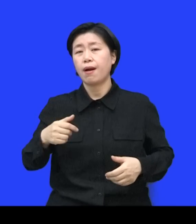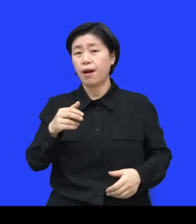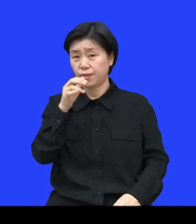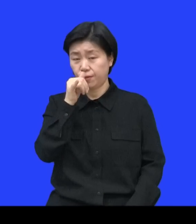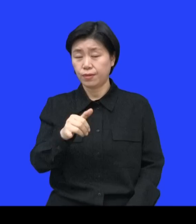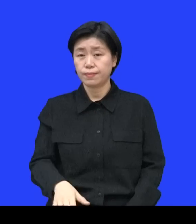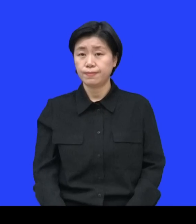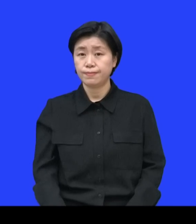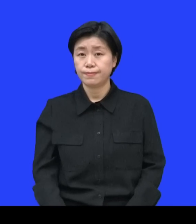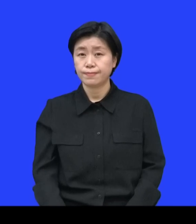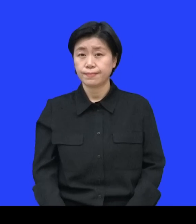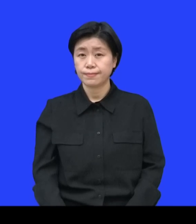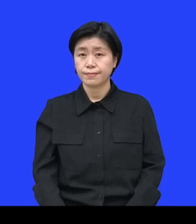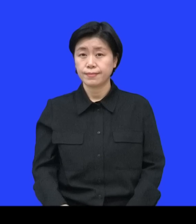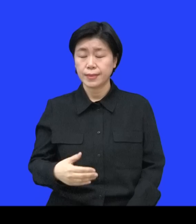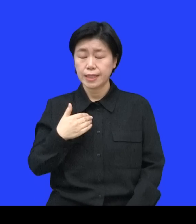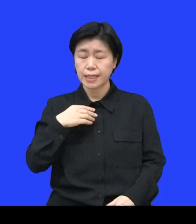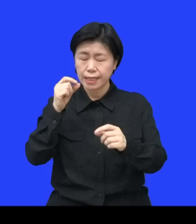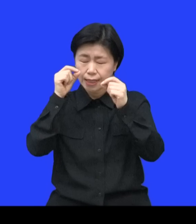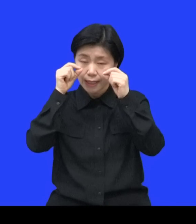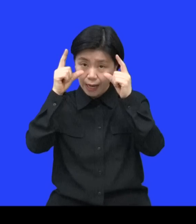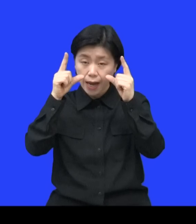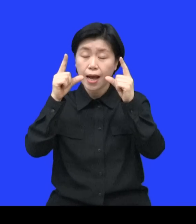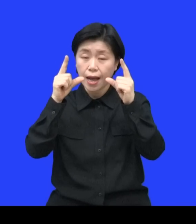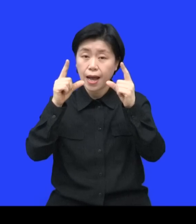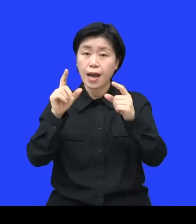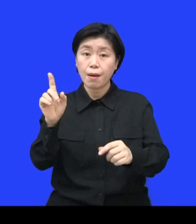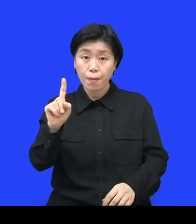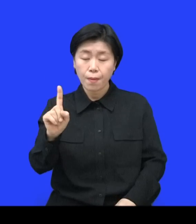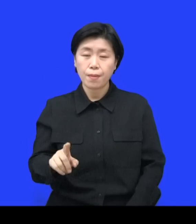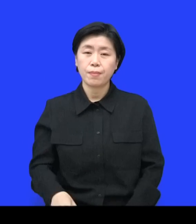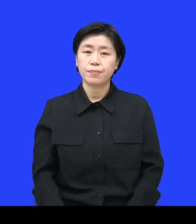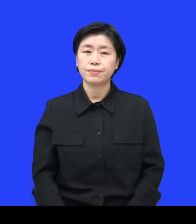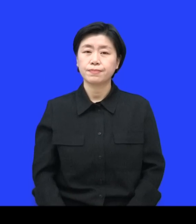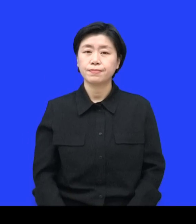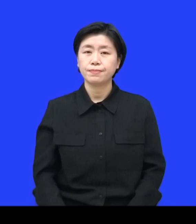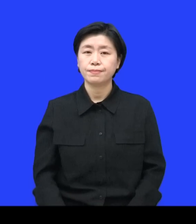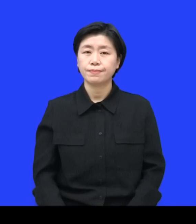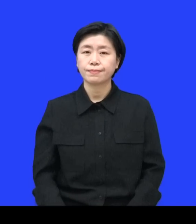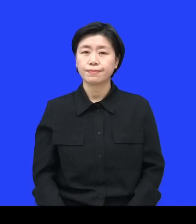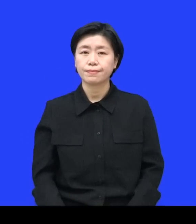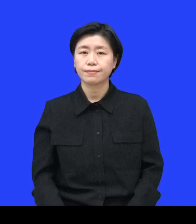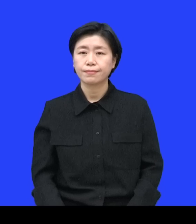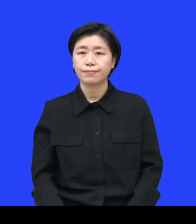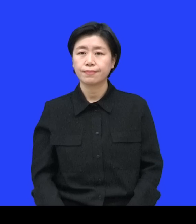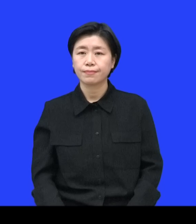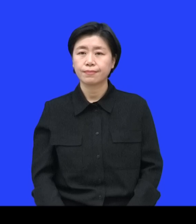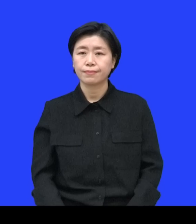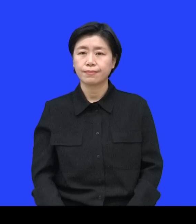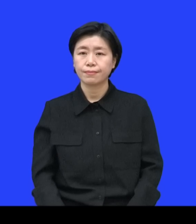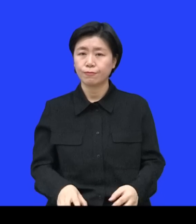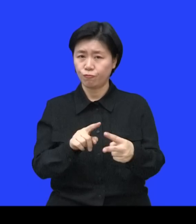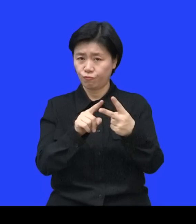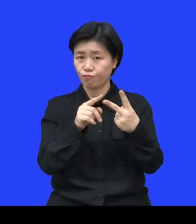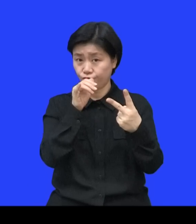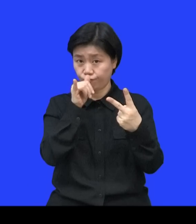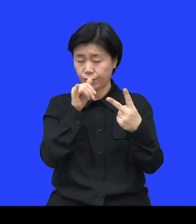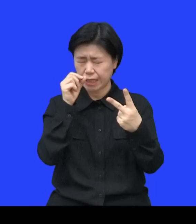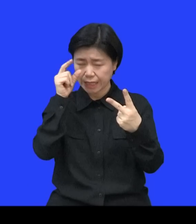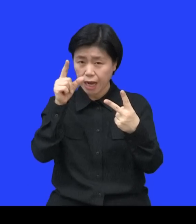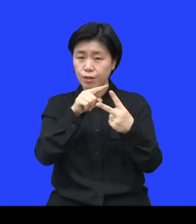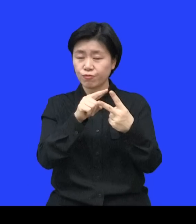제가 목회자로서 정말 이게 깨닫게 된 제 인생을 돌아보면서 이 깨닫게 된 게 두